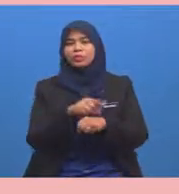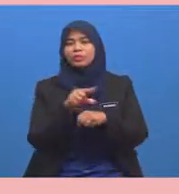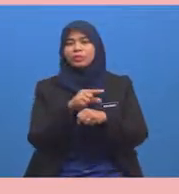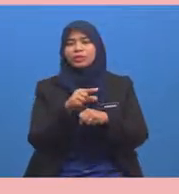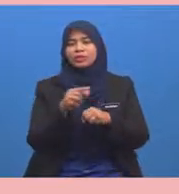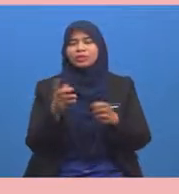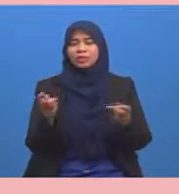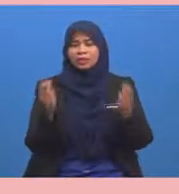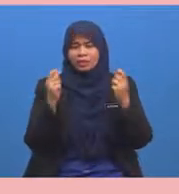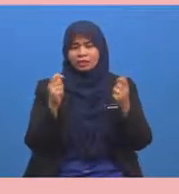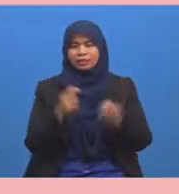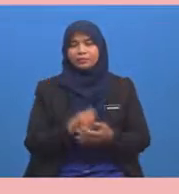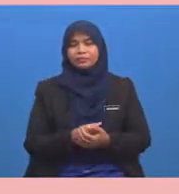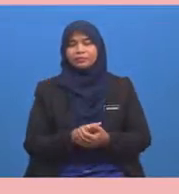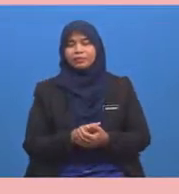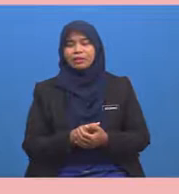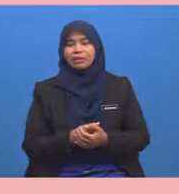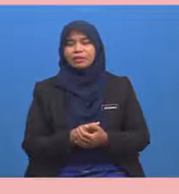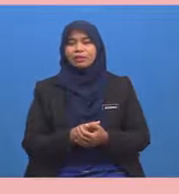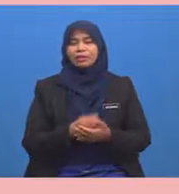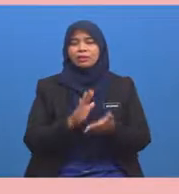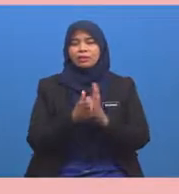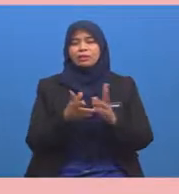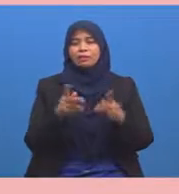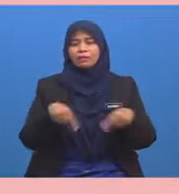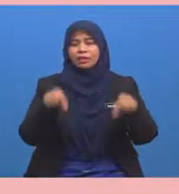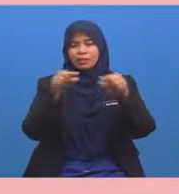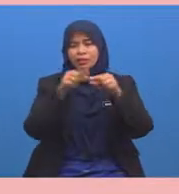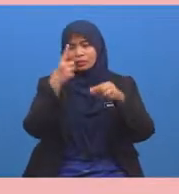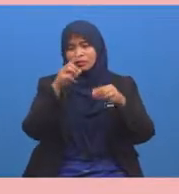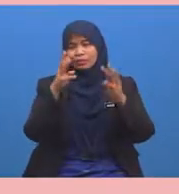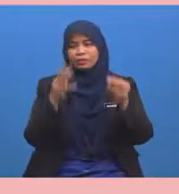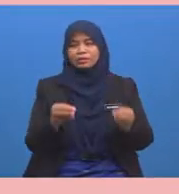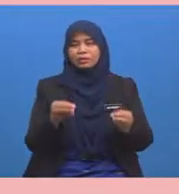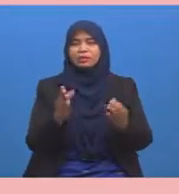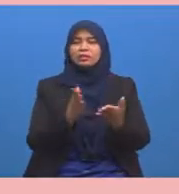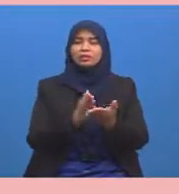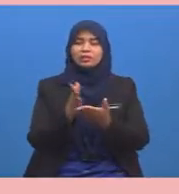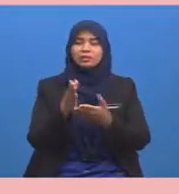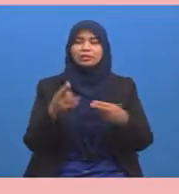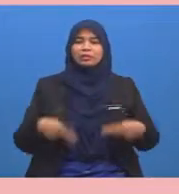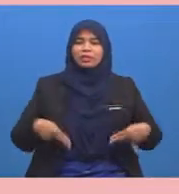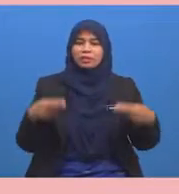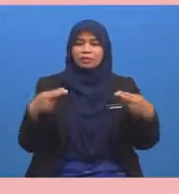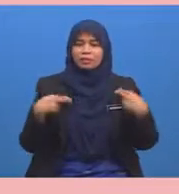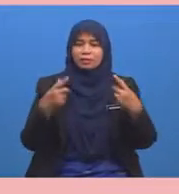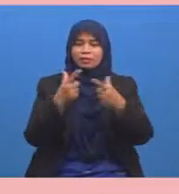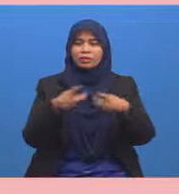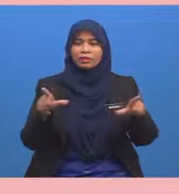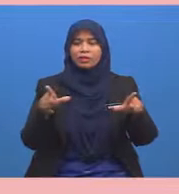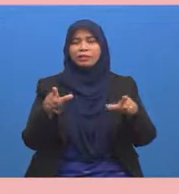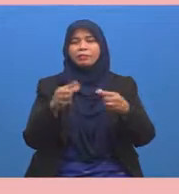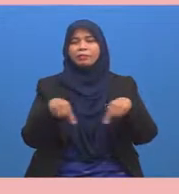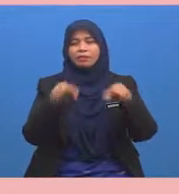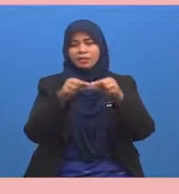kerana manusia sangat memerlukan sumber tenaga elektrik untuk meneruskan kelangsungan hidup selain ianya